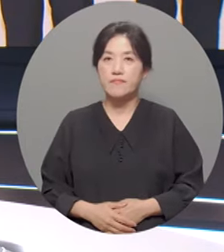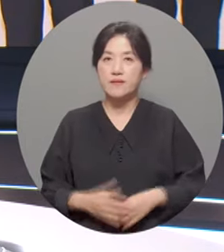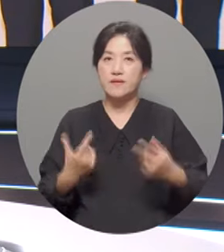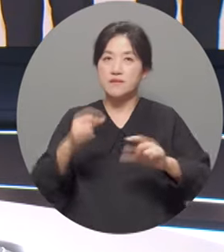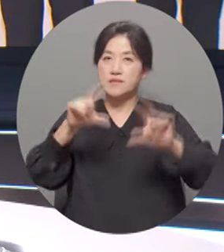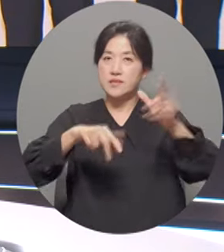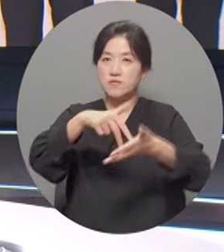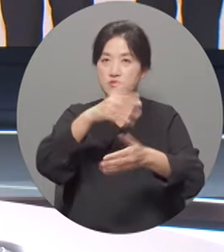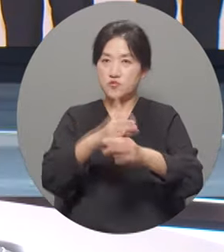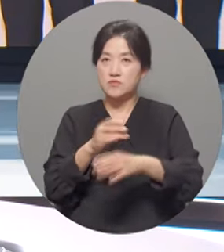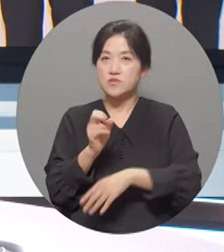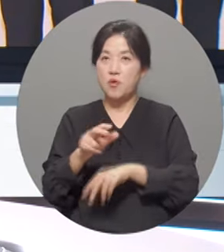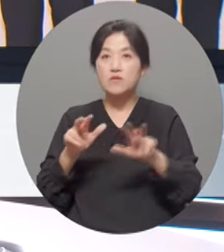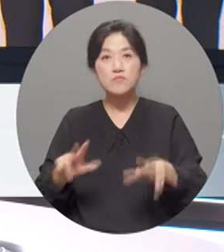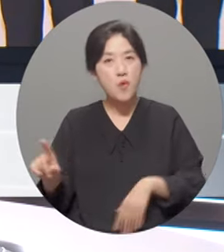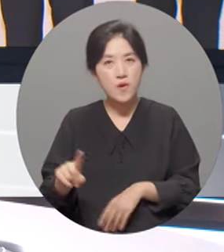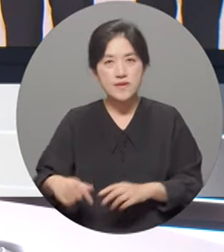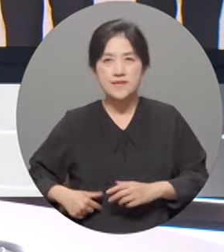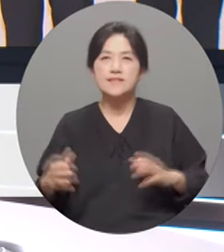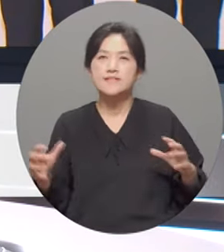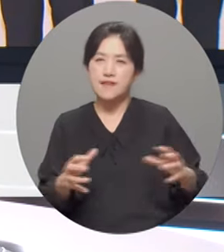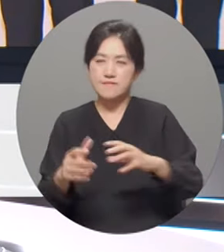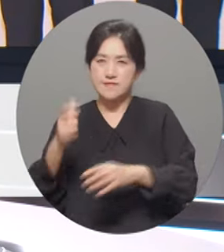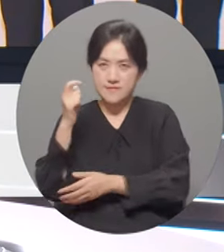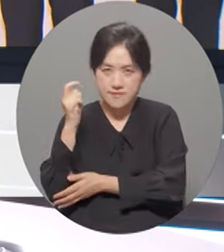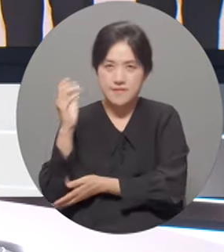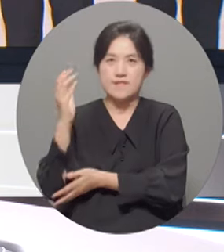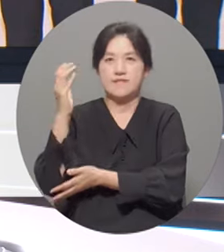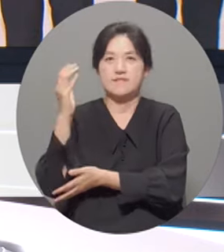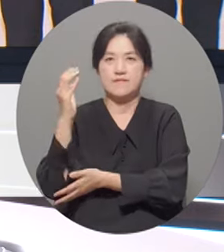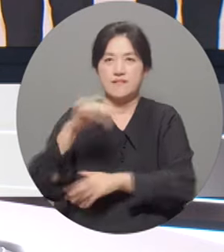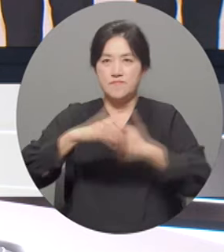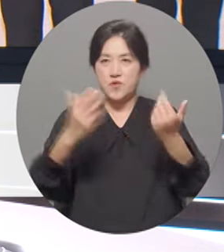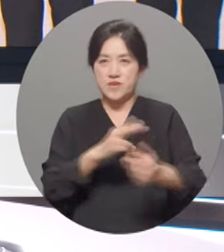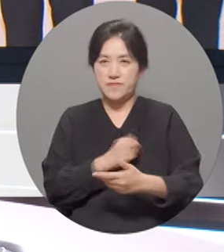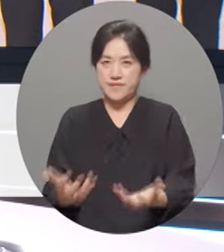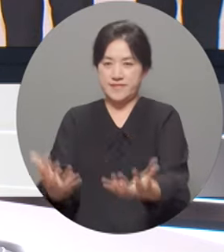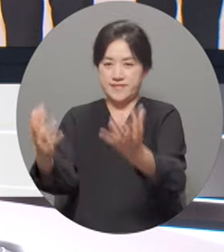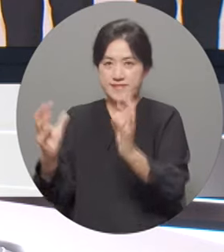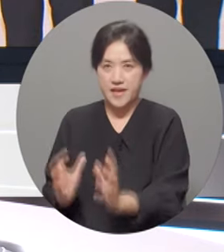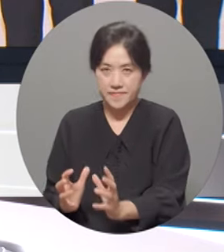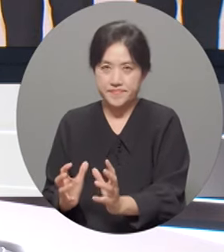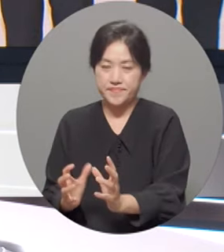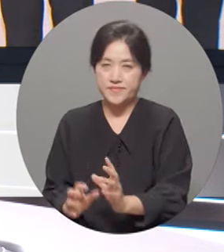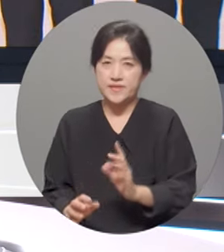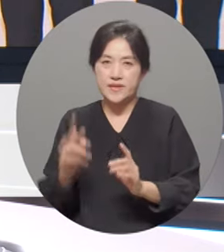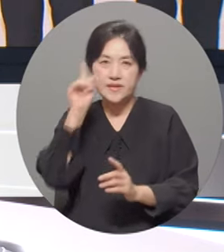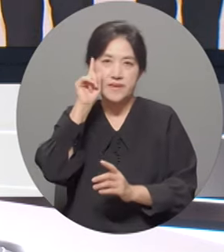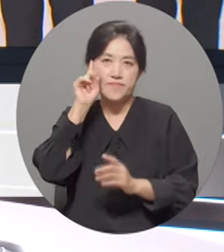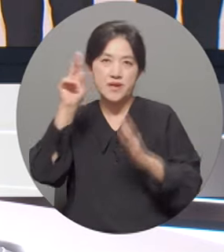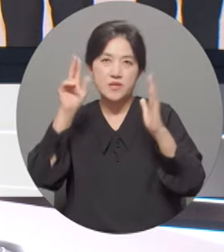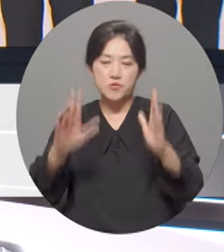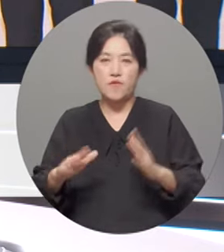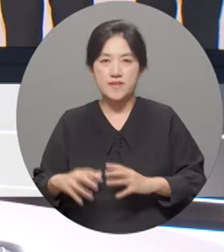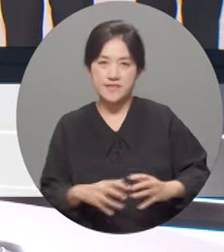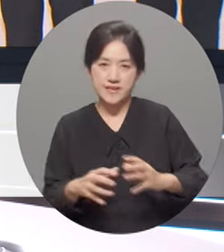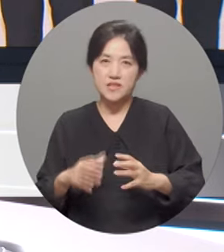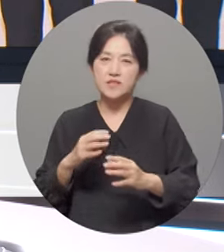자, 이런 가운데 여당은 지금 단합을 거듭 강조하면서 모든 의원들이 참여하는 1박 2일 단합대회